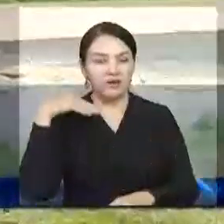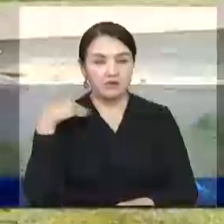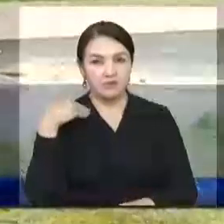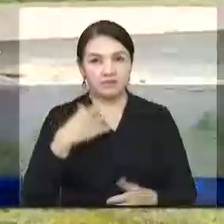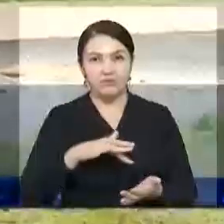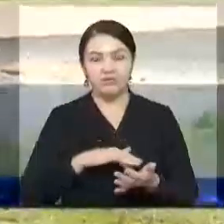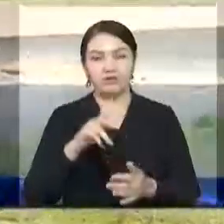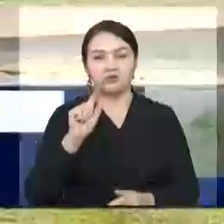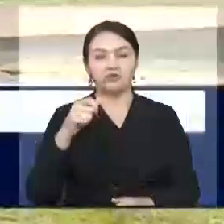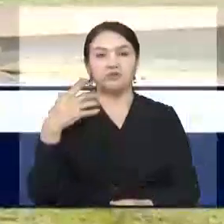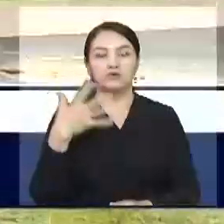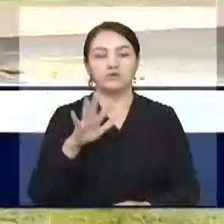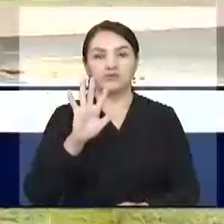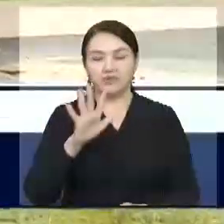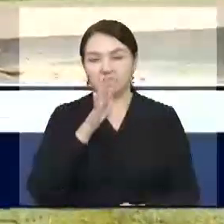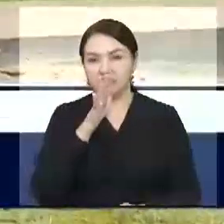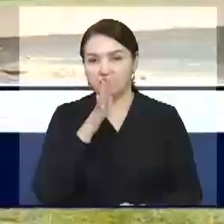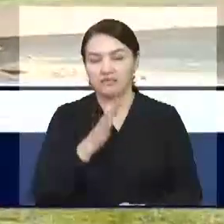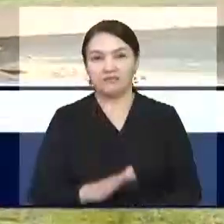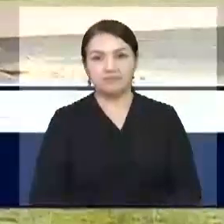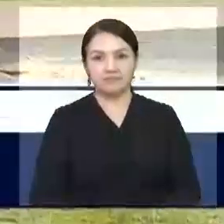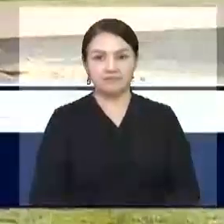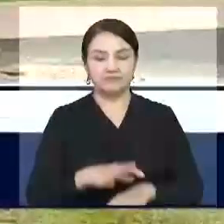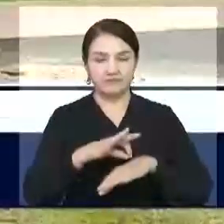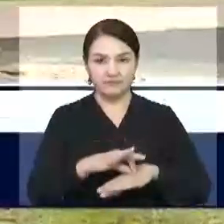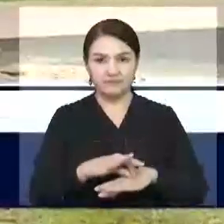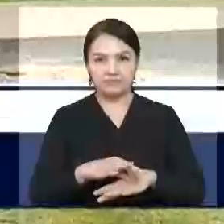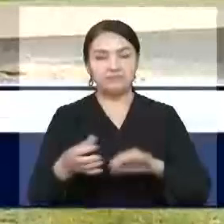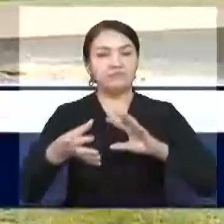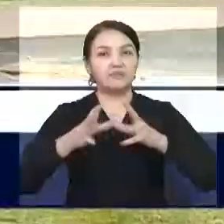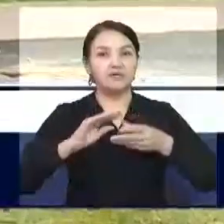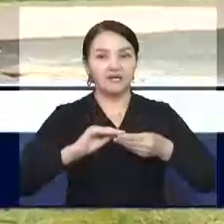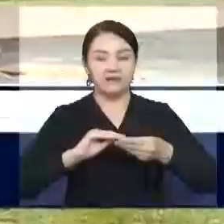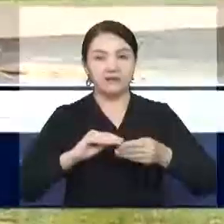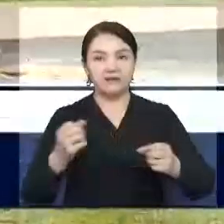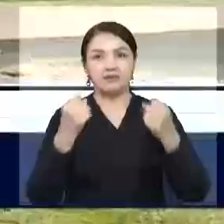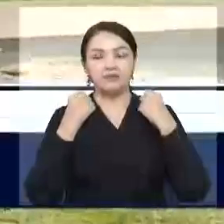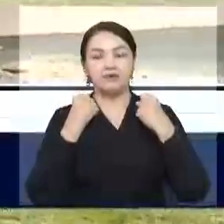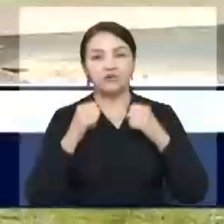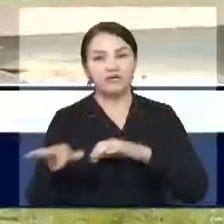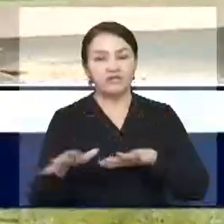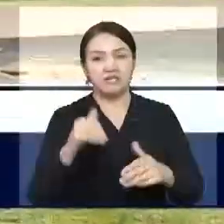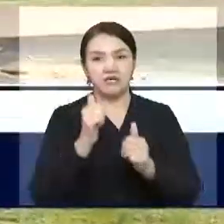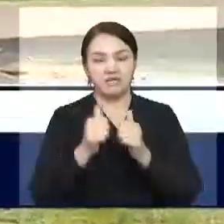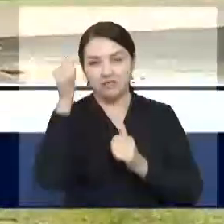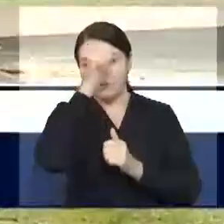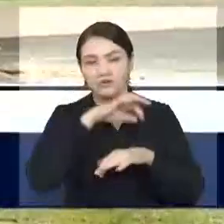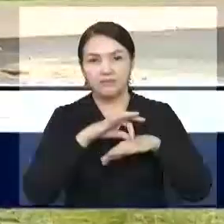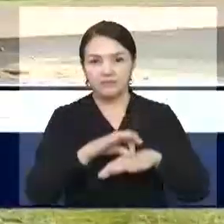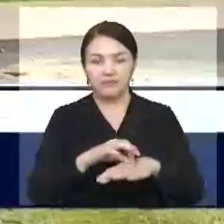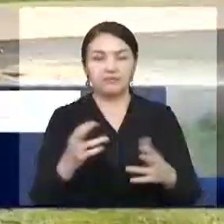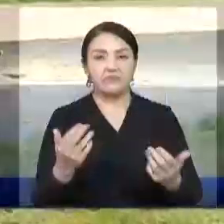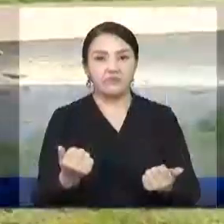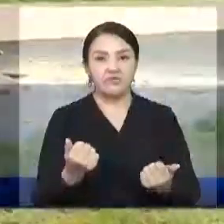Ақтөбе қаласының 155 жылдық мерейтойына орай ұйымдастырылып жатыр. Жалпы осы спорттық шара жылда ұйымдастырылады. Әрине